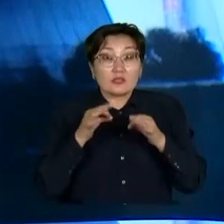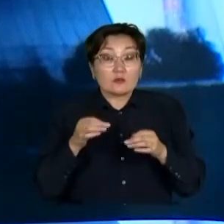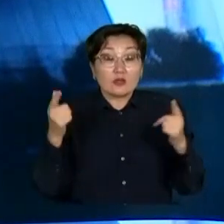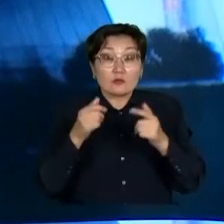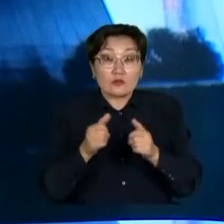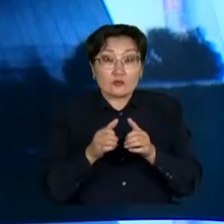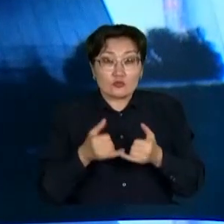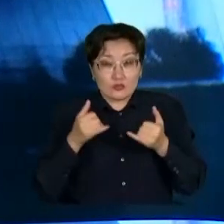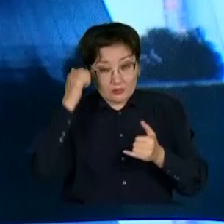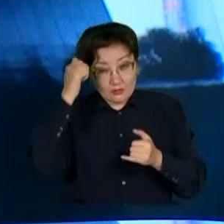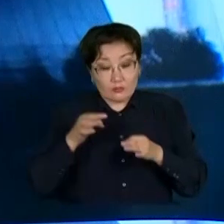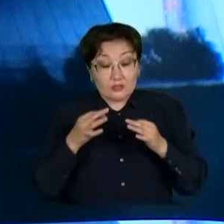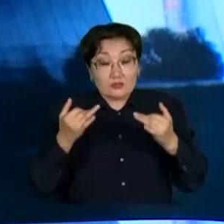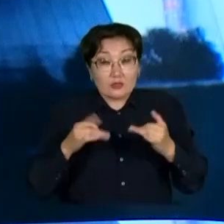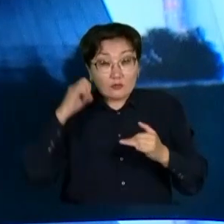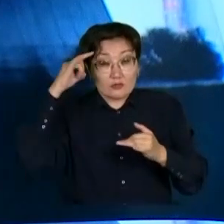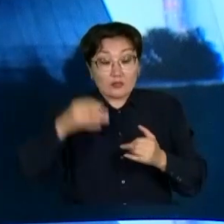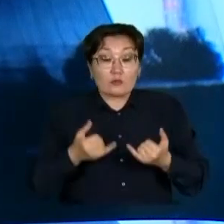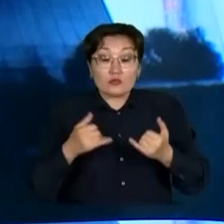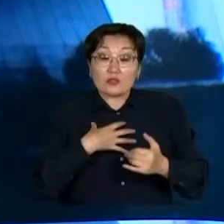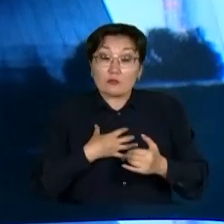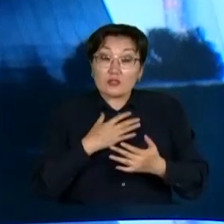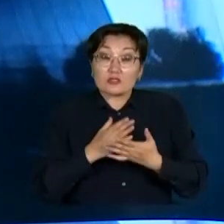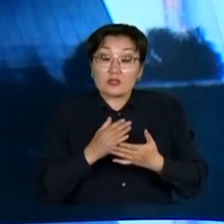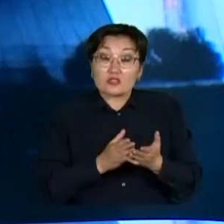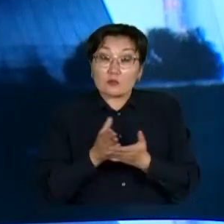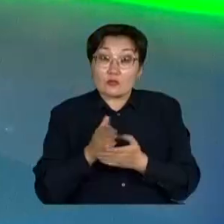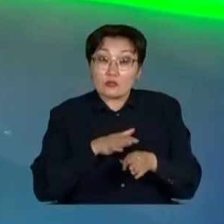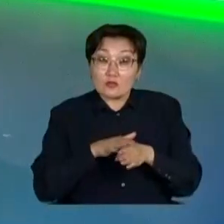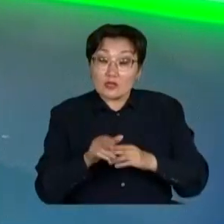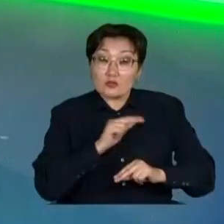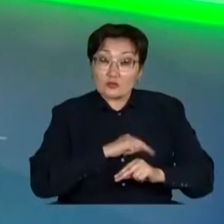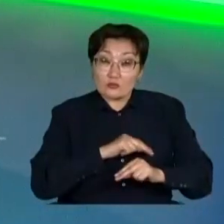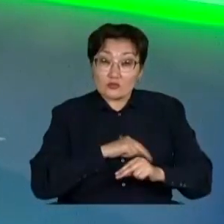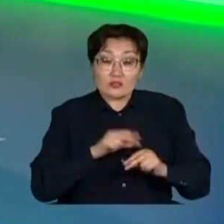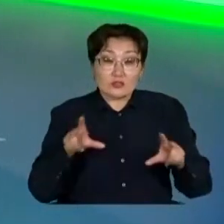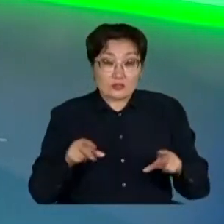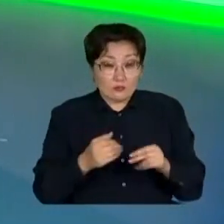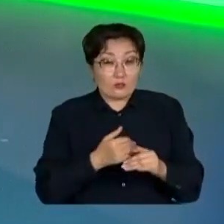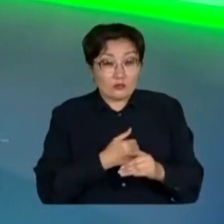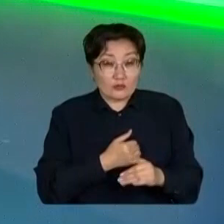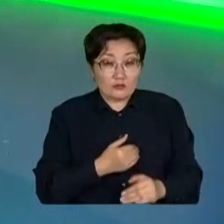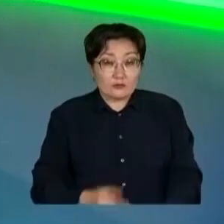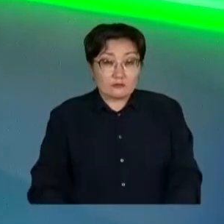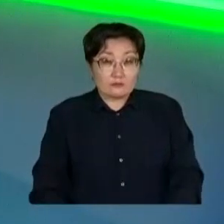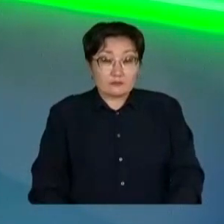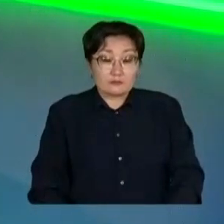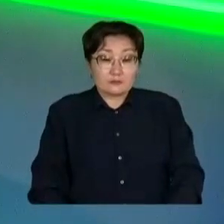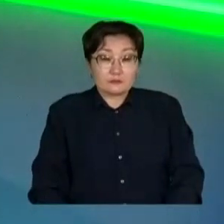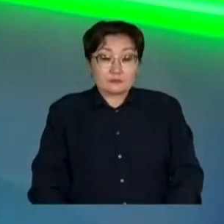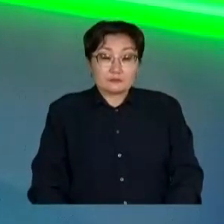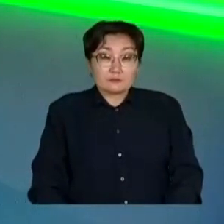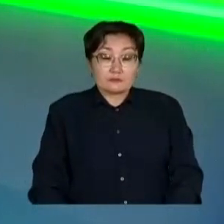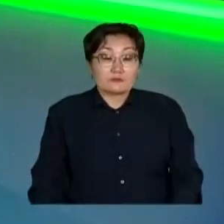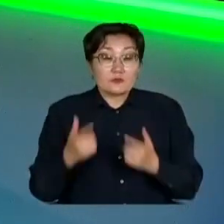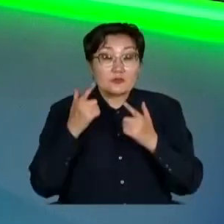үшін алғыс білдіреміз. Дәл қазір еліміз үшін маңызды болып тұрған салада атқарып жатқан жұмыстарыңыз жемісті болсын. Рахмет.